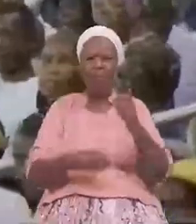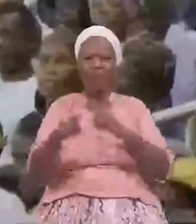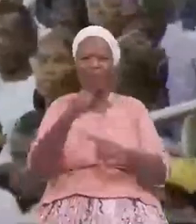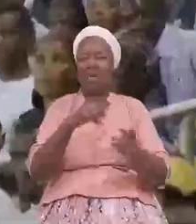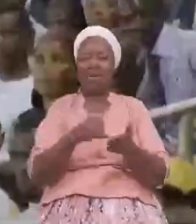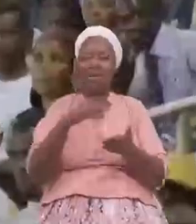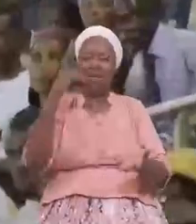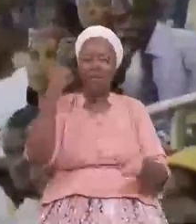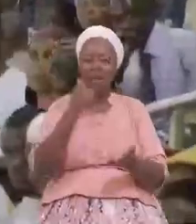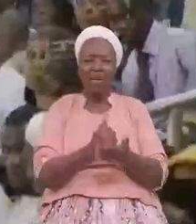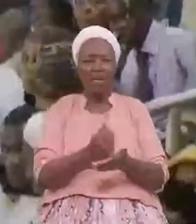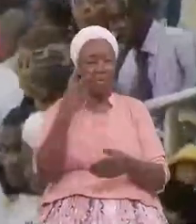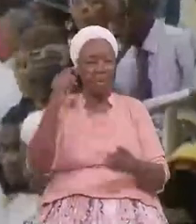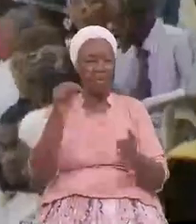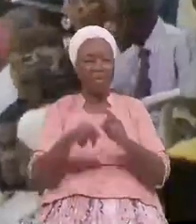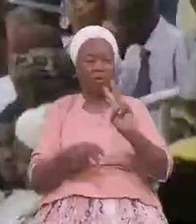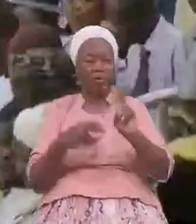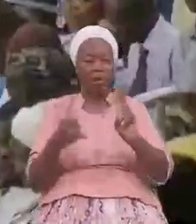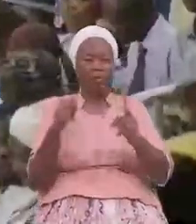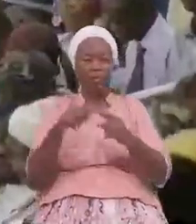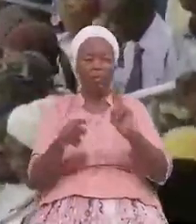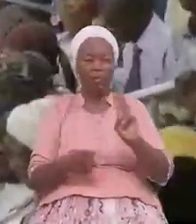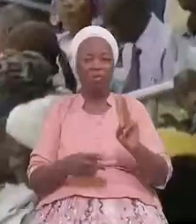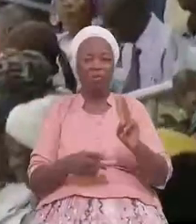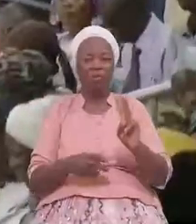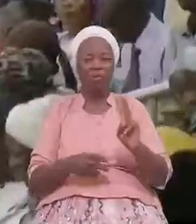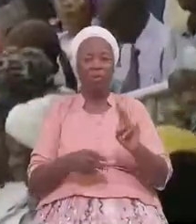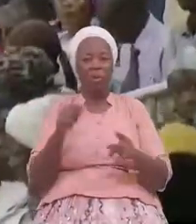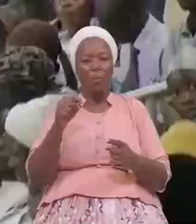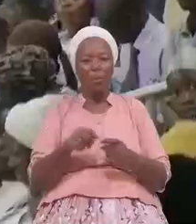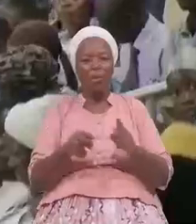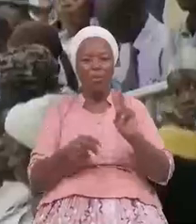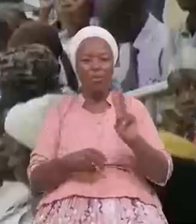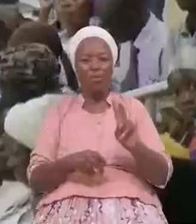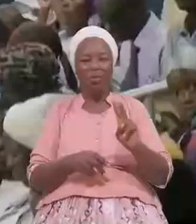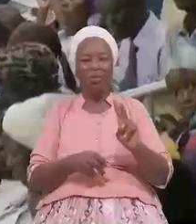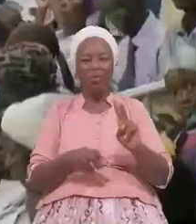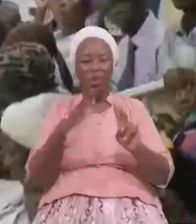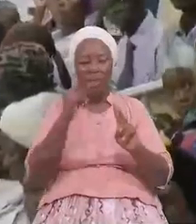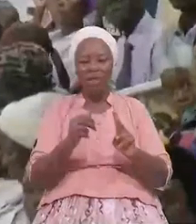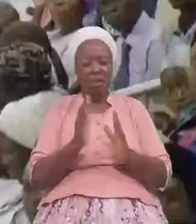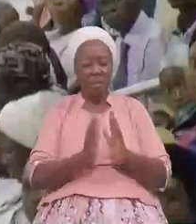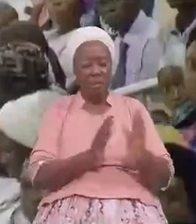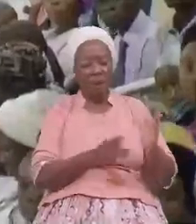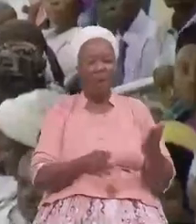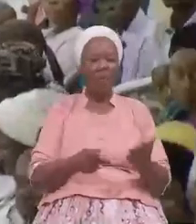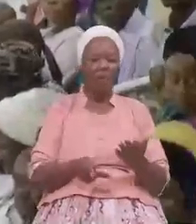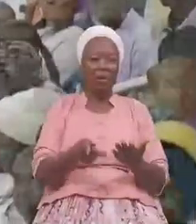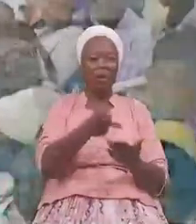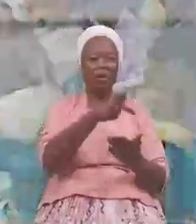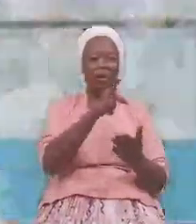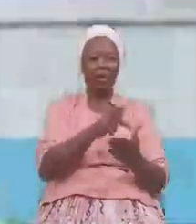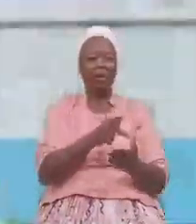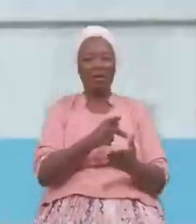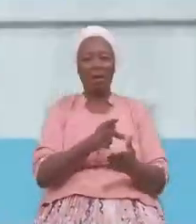Deuxième point maintenant. Deuxième point, la poursuite prioritaire avec la foi